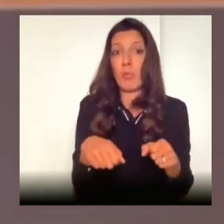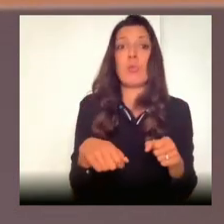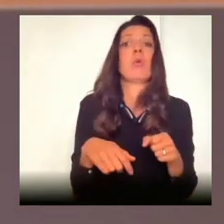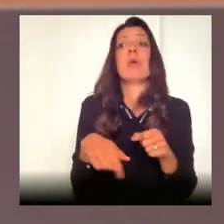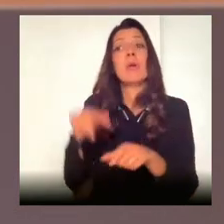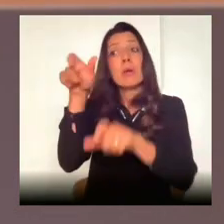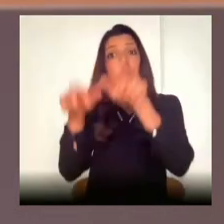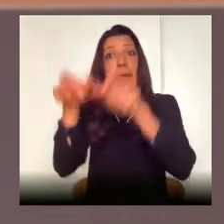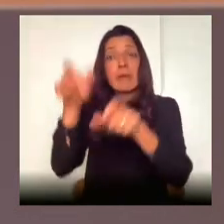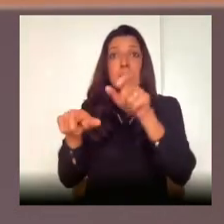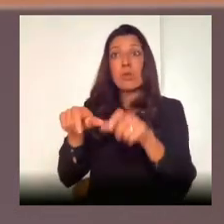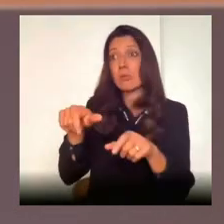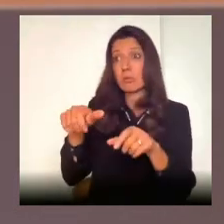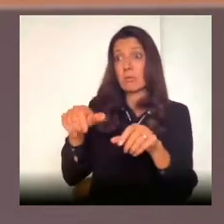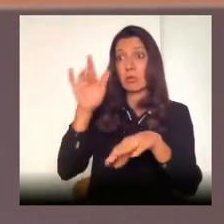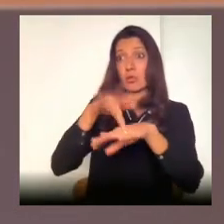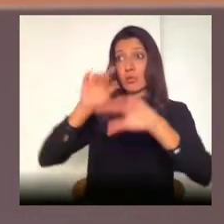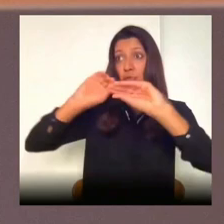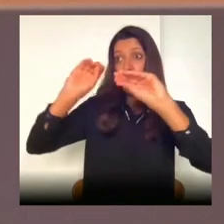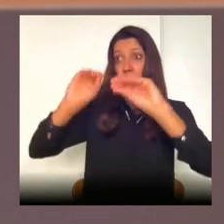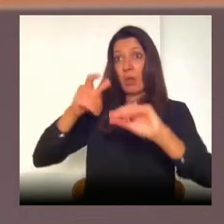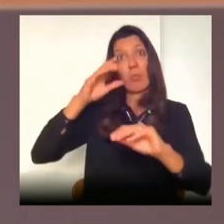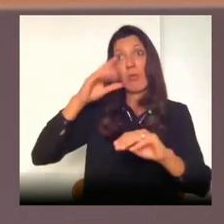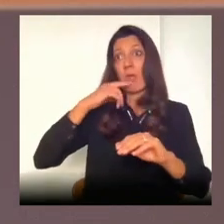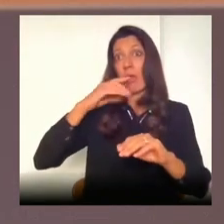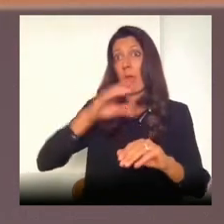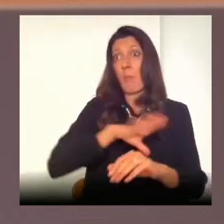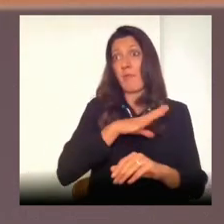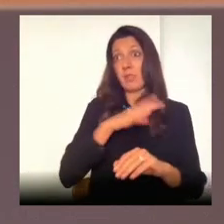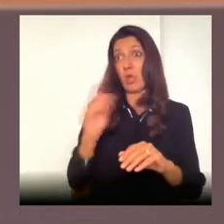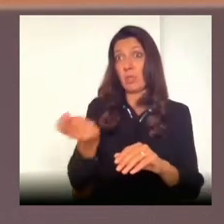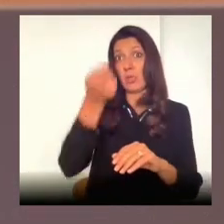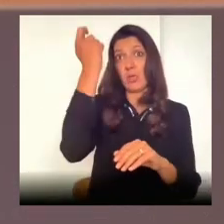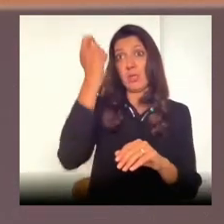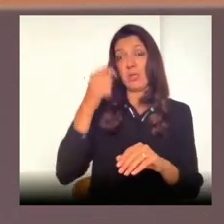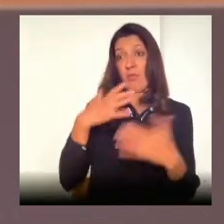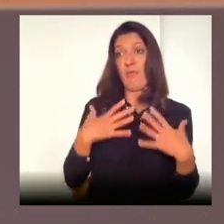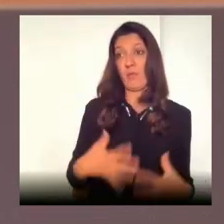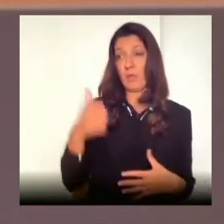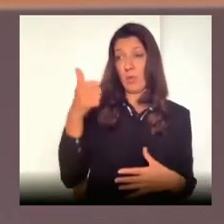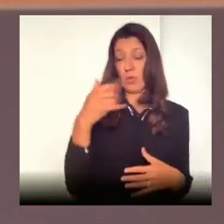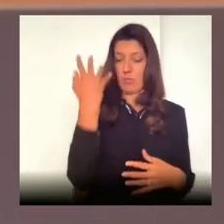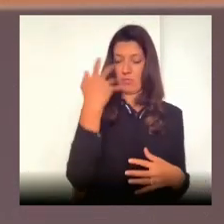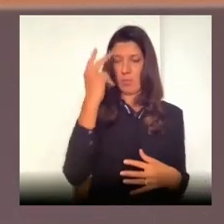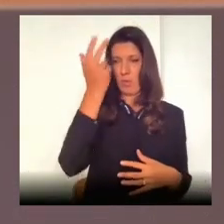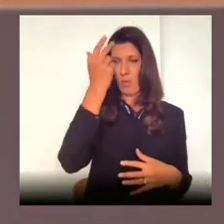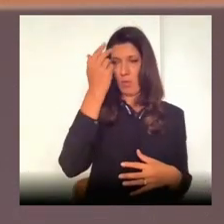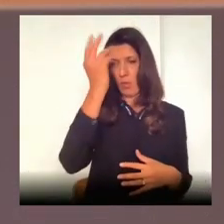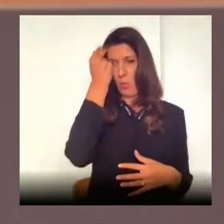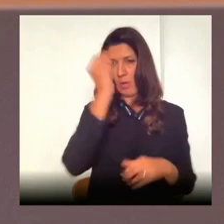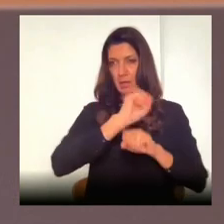APA, des professeurs d'éducation physique qui vont connaître vos problématiques et le